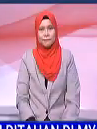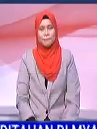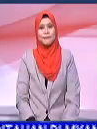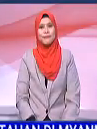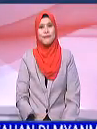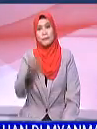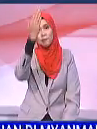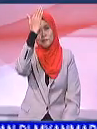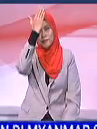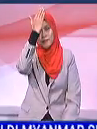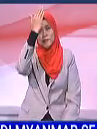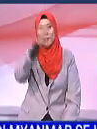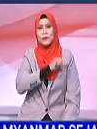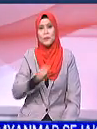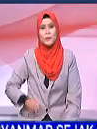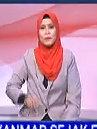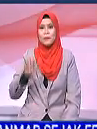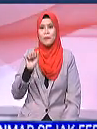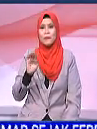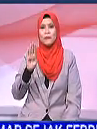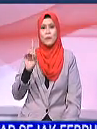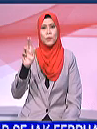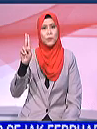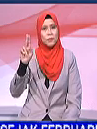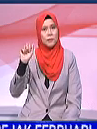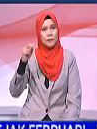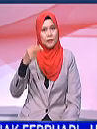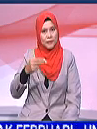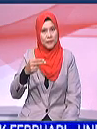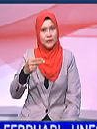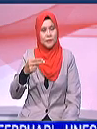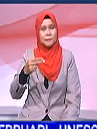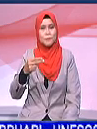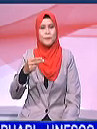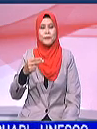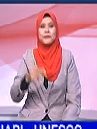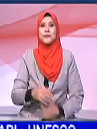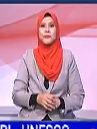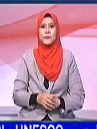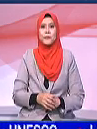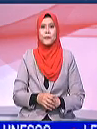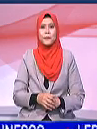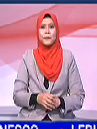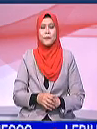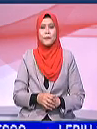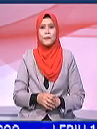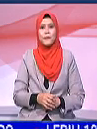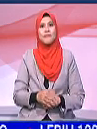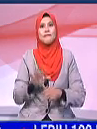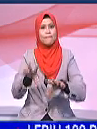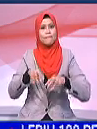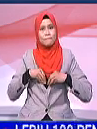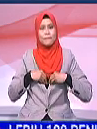Yang di-Pertuan Agong Al-Sultan Abdullah Riayatuddin Al-Mustafa Billah Shah Ibni Almarhum Sultan Haji Ahmad Shah Al-Musta'in Billah